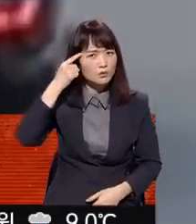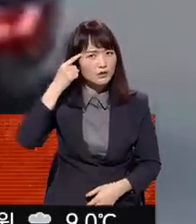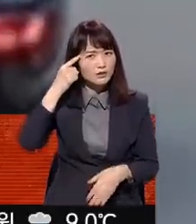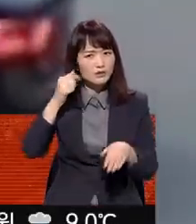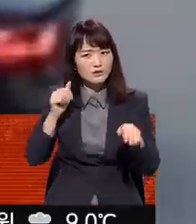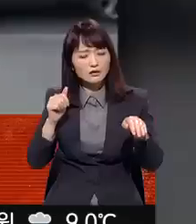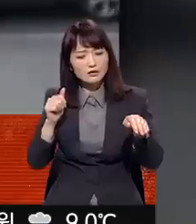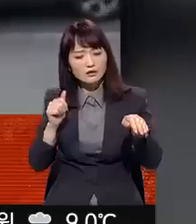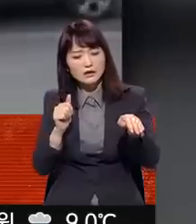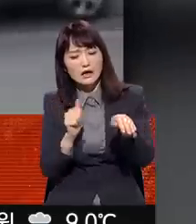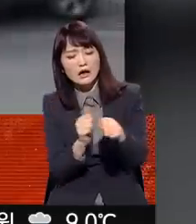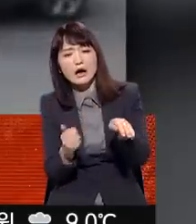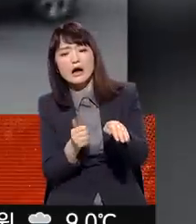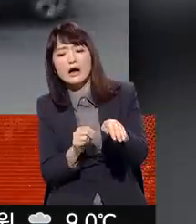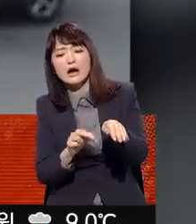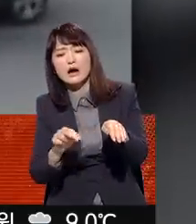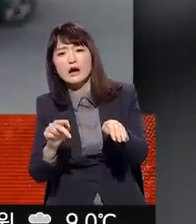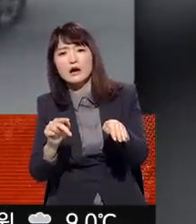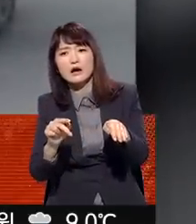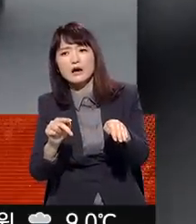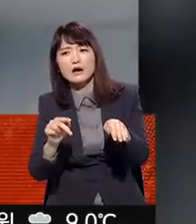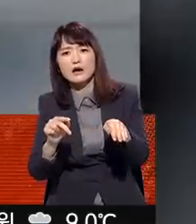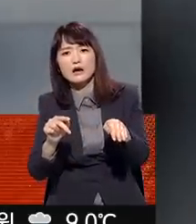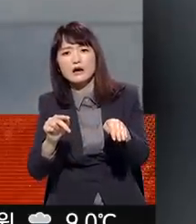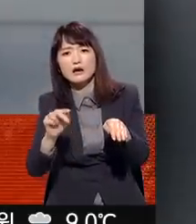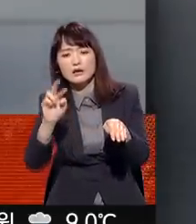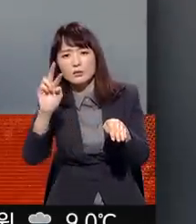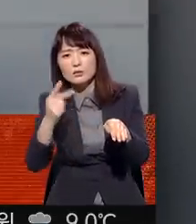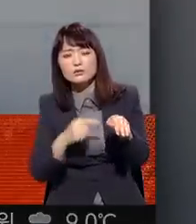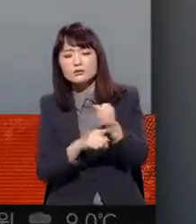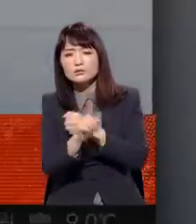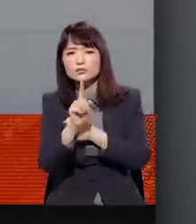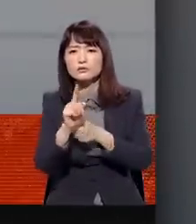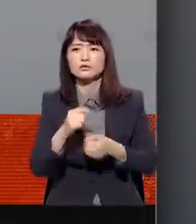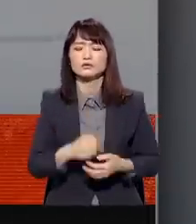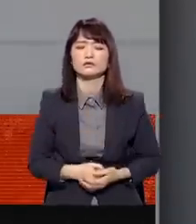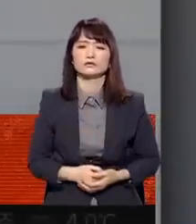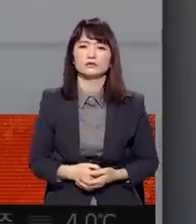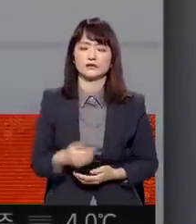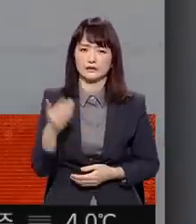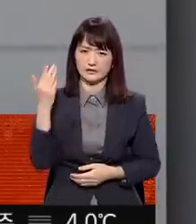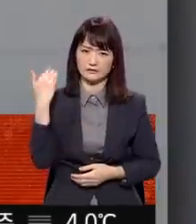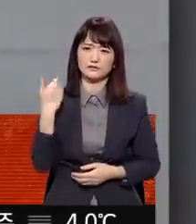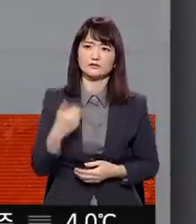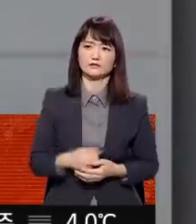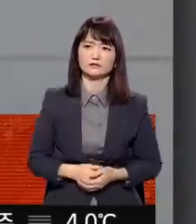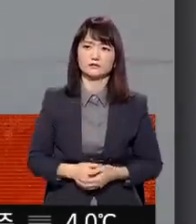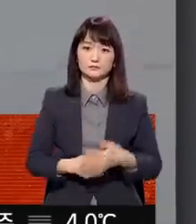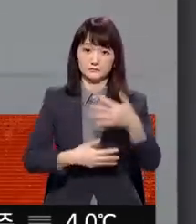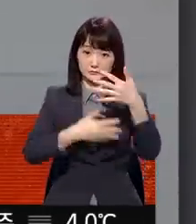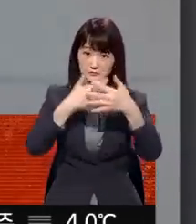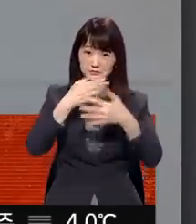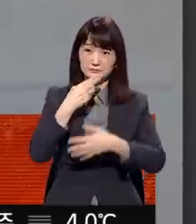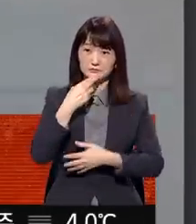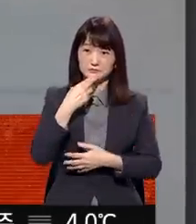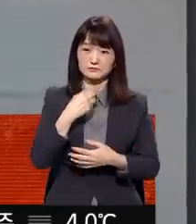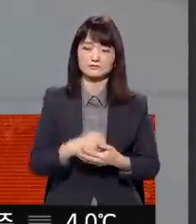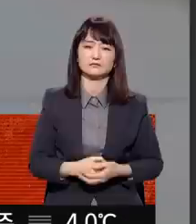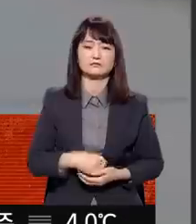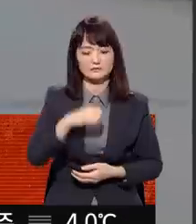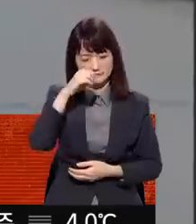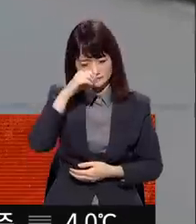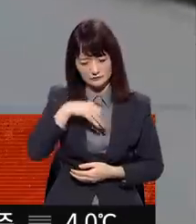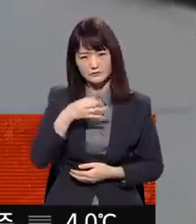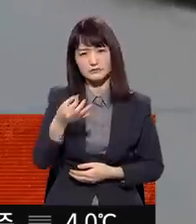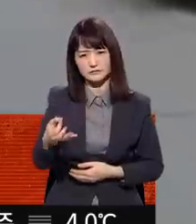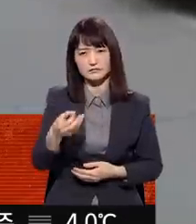다시 백도를 네. 하나 했어요. 자 그래서 일단은 이런 사고가 난다 그러면 예전 같으면 그냥 뭐 영상 같은 게 없기 때문에 주는 경우도